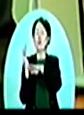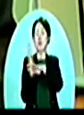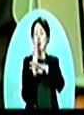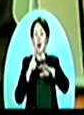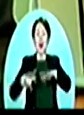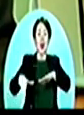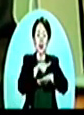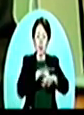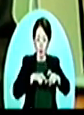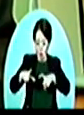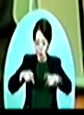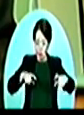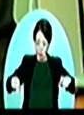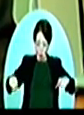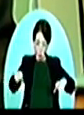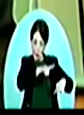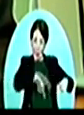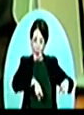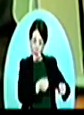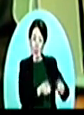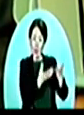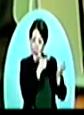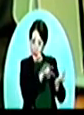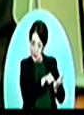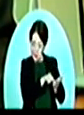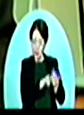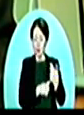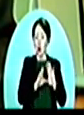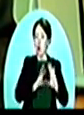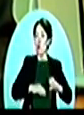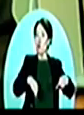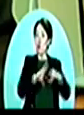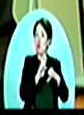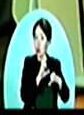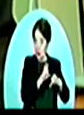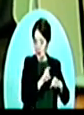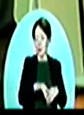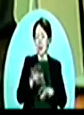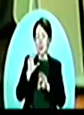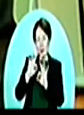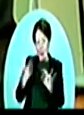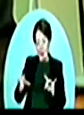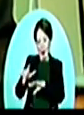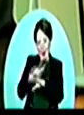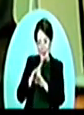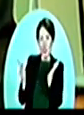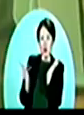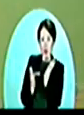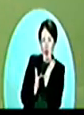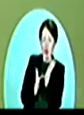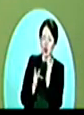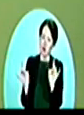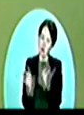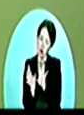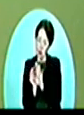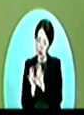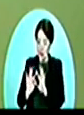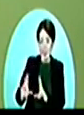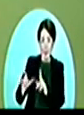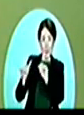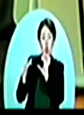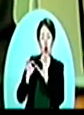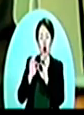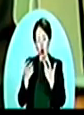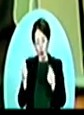болголоо. За тэгээд одоо бусад газар тариалангийн техник технологийг сэргээх талаар бас нэлээд арга